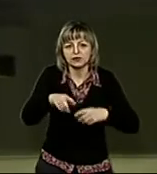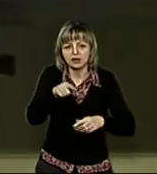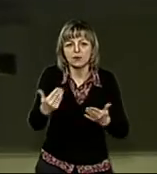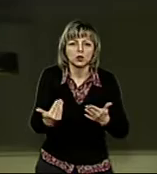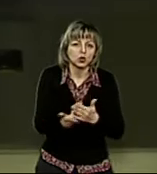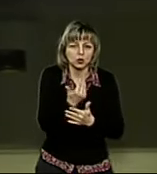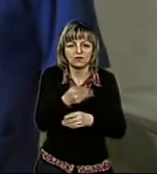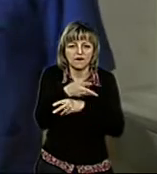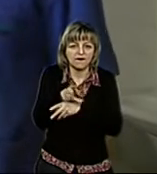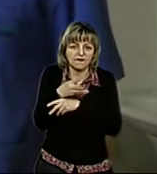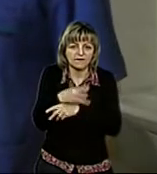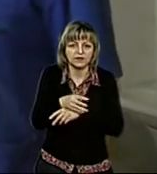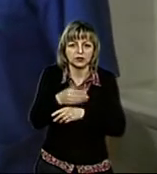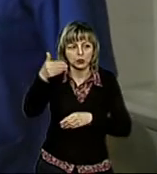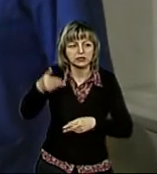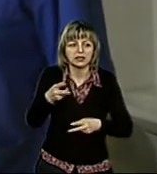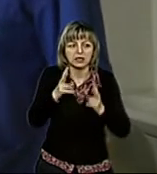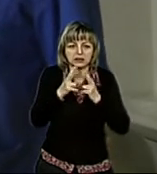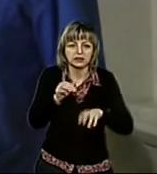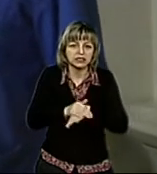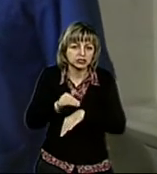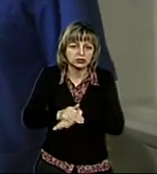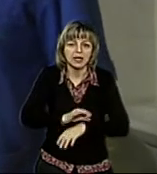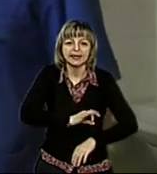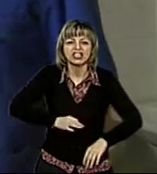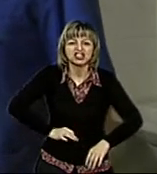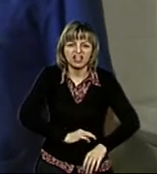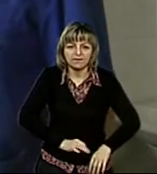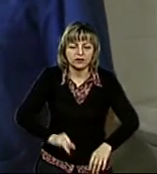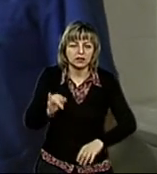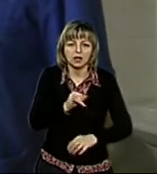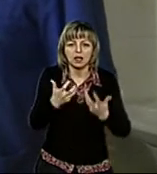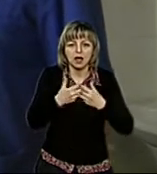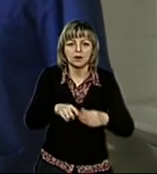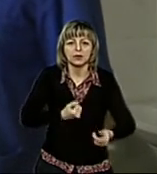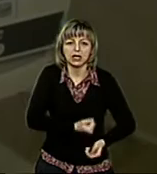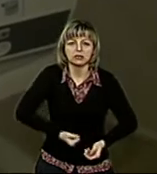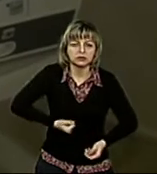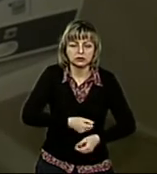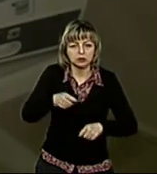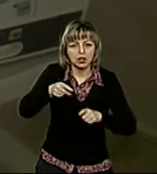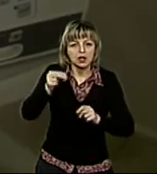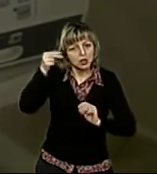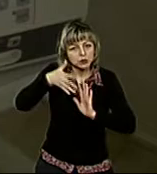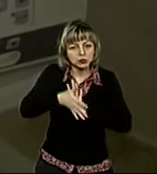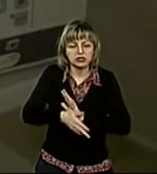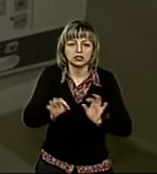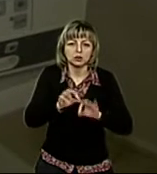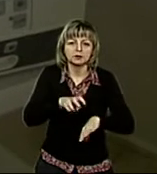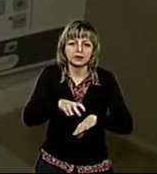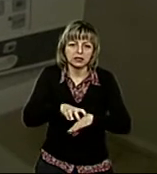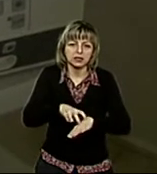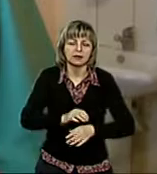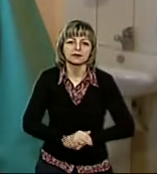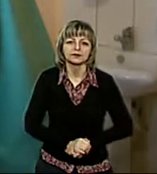нова відеоендоскопічна стійка для діагностики хвороб кишки. Кишківника та апарат ультразвукового дослідження, розповідає лікар